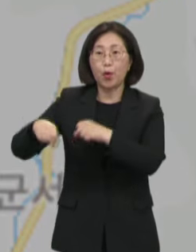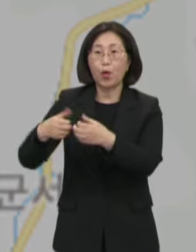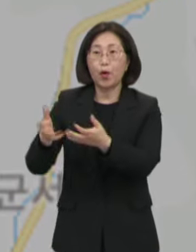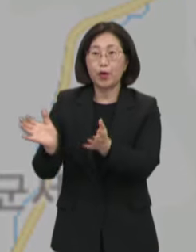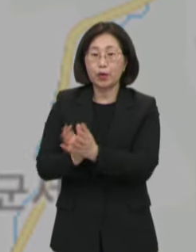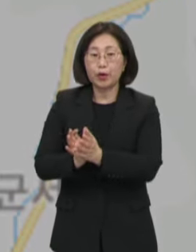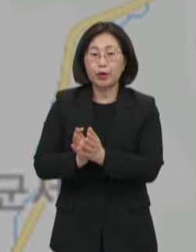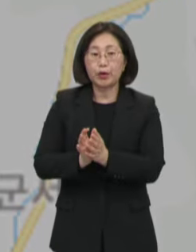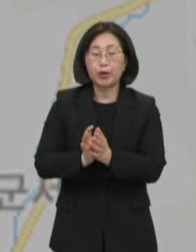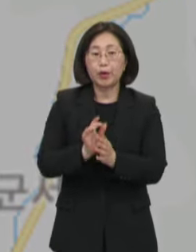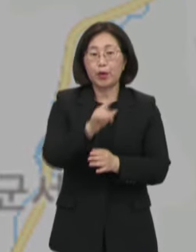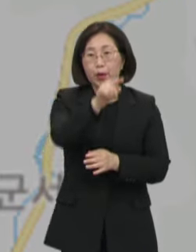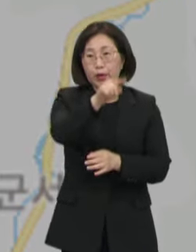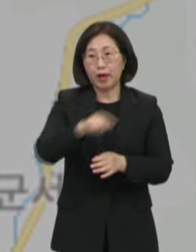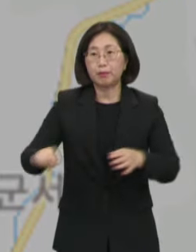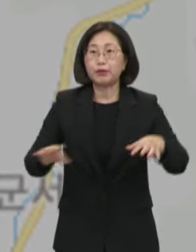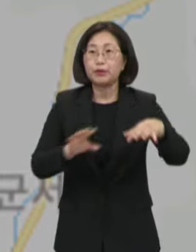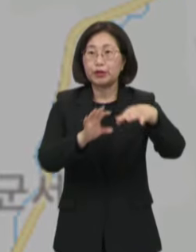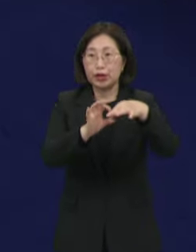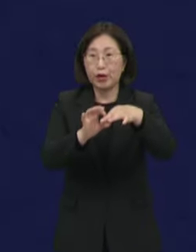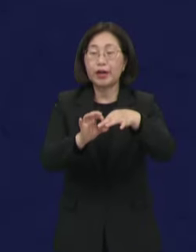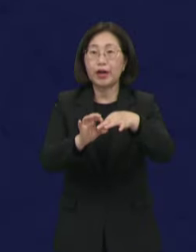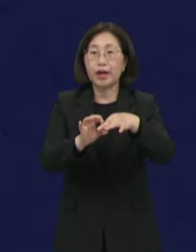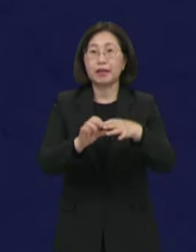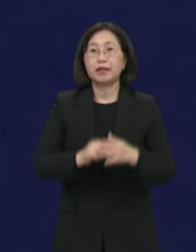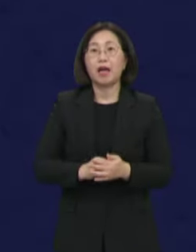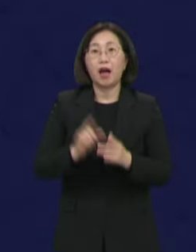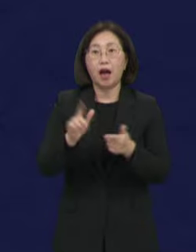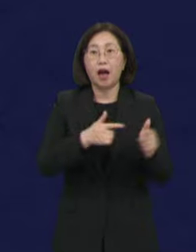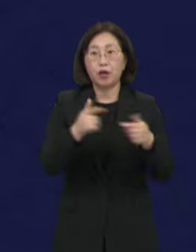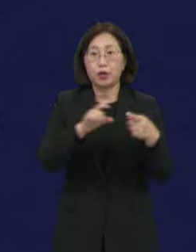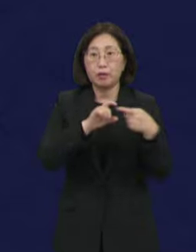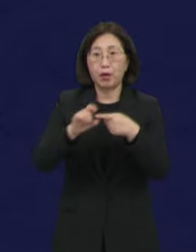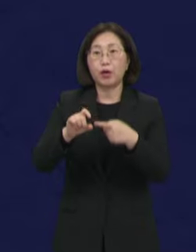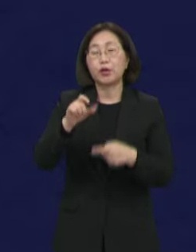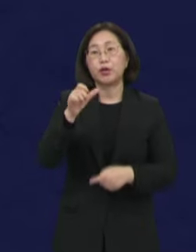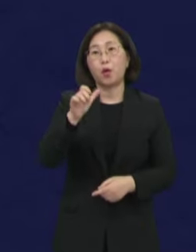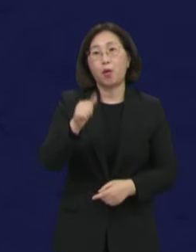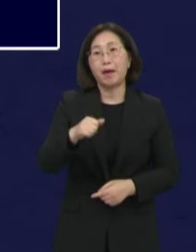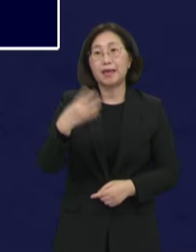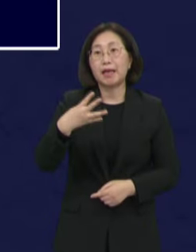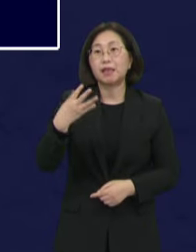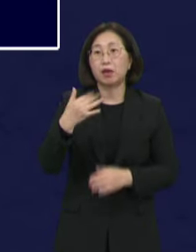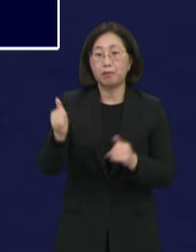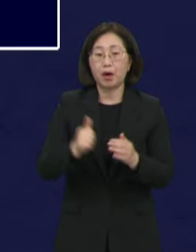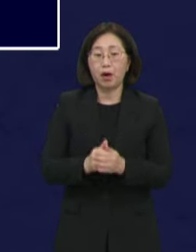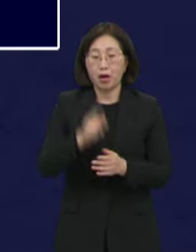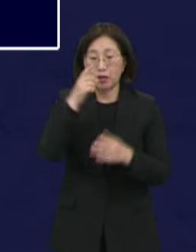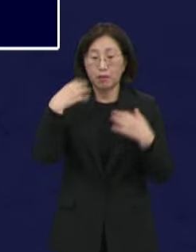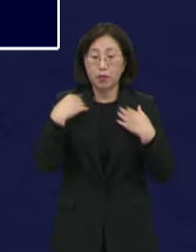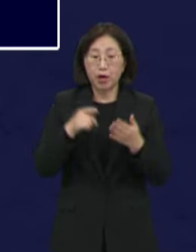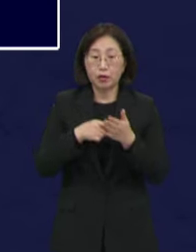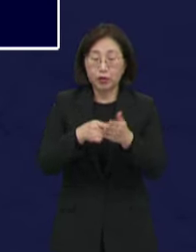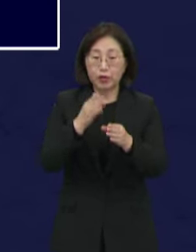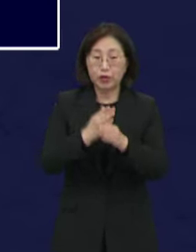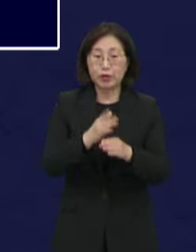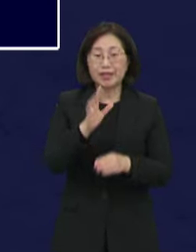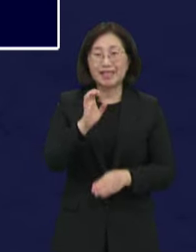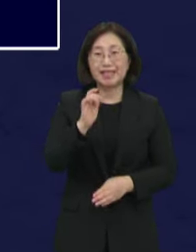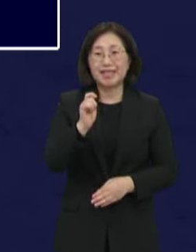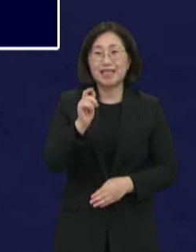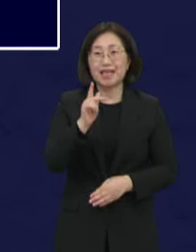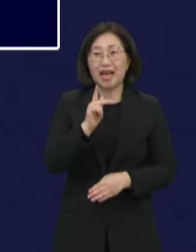남북으로 가로지르는 총연장 12.9km로 하루 평균 5만 4천 명으로 예상되지만 정부가 추진 중인 CTX